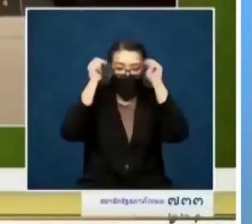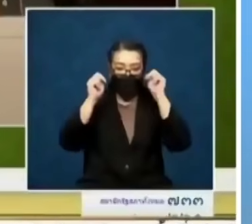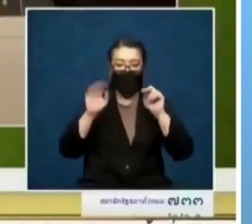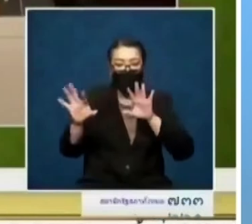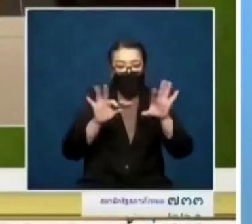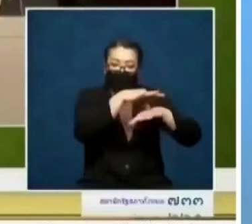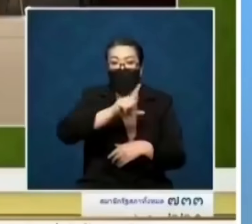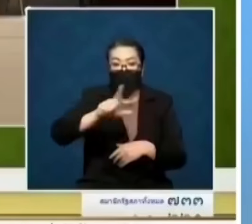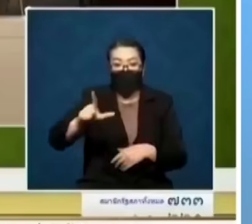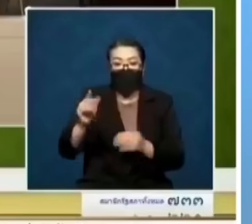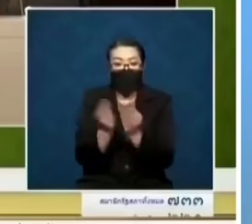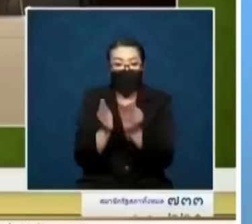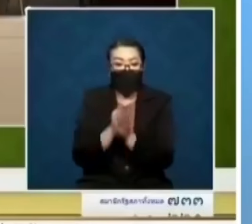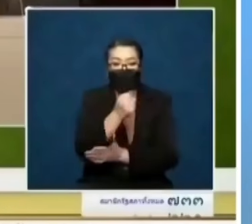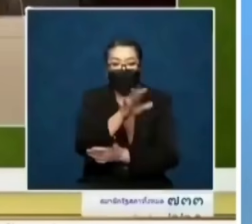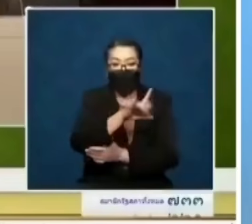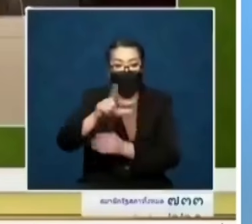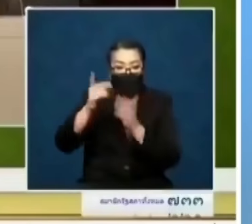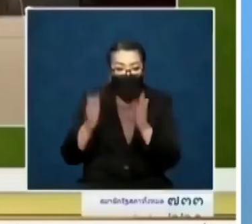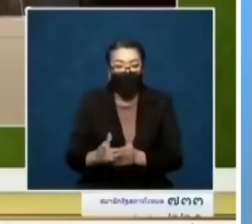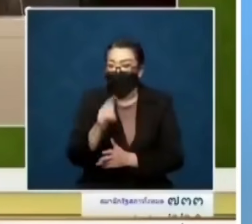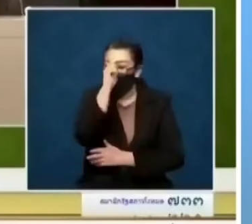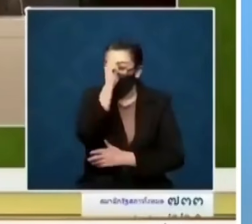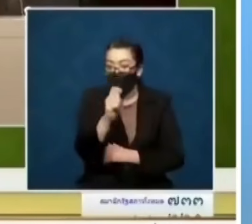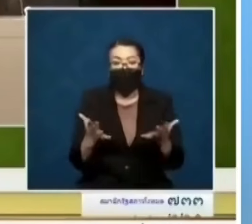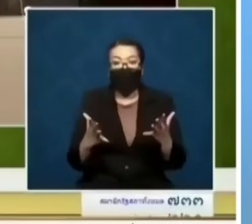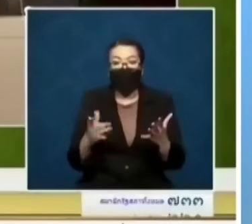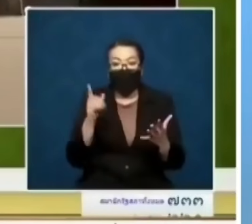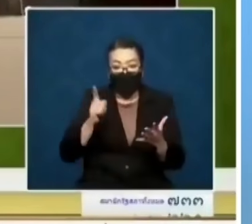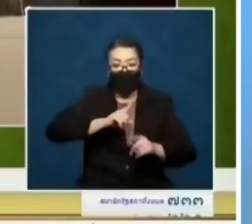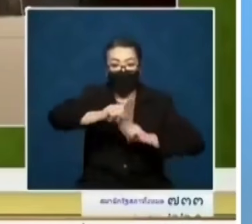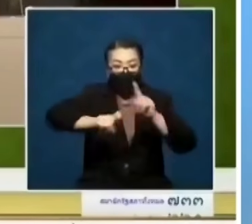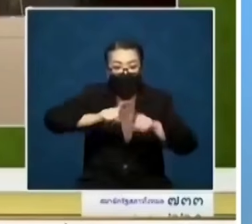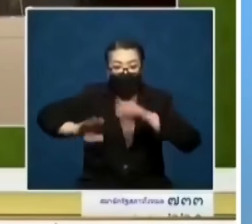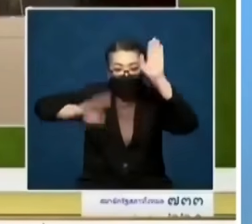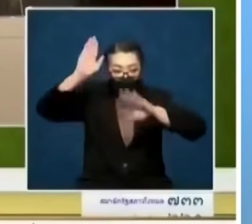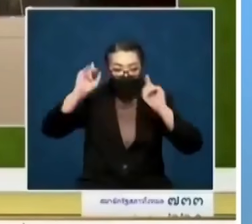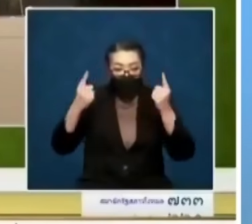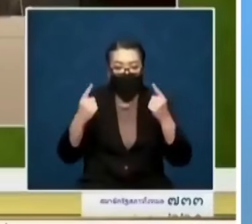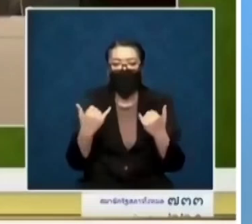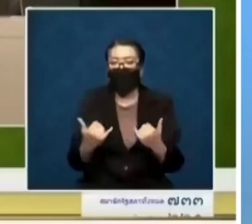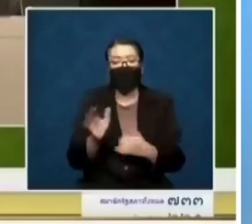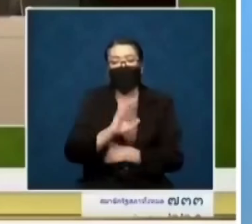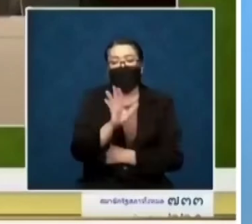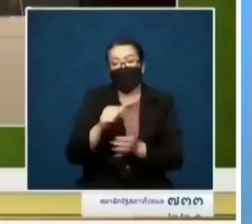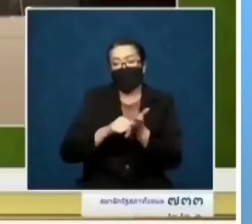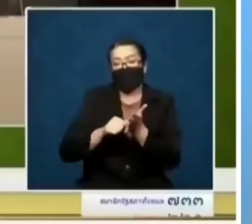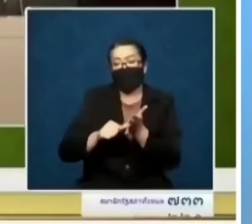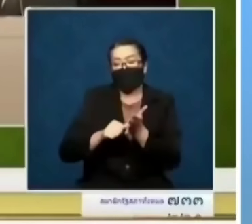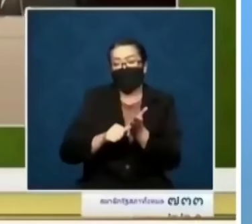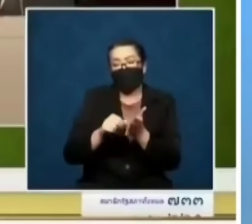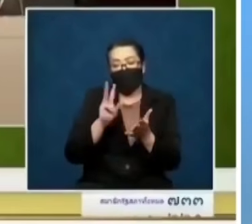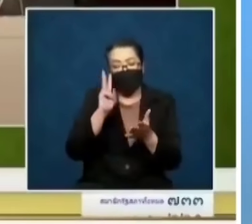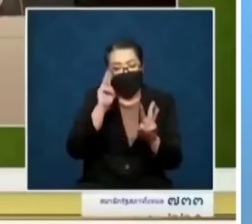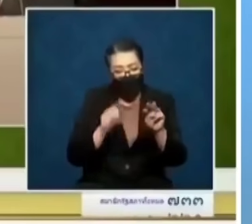รรยากาศวันนี ้ความเห็นผมเนี่ยคิดว่าไม่จำเป็นต้องมาปิดสวิตช์หรือมาแก้มาตรานี้เลยครับท่าน